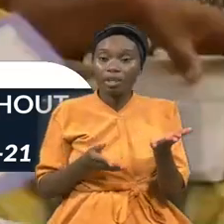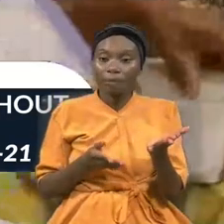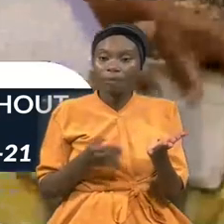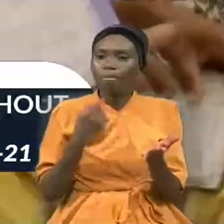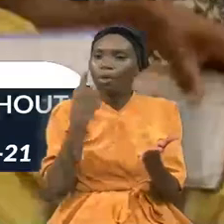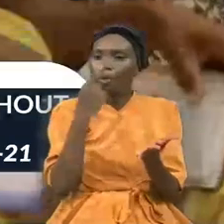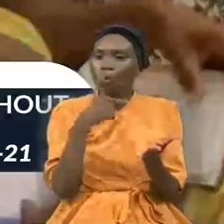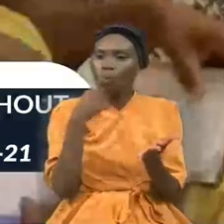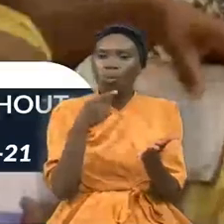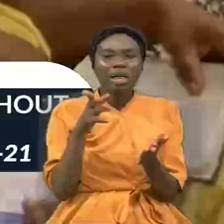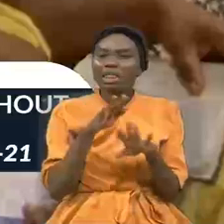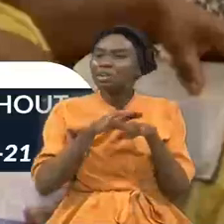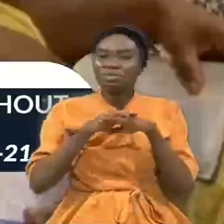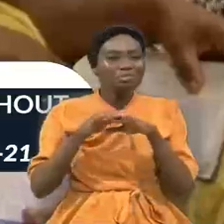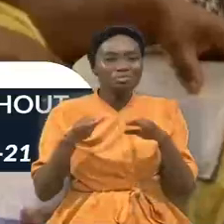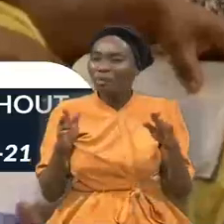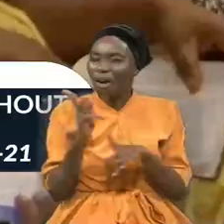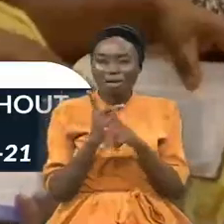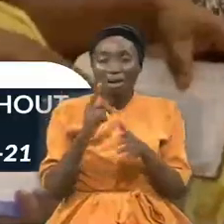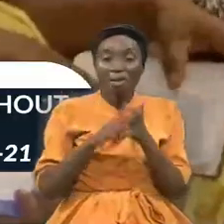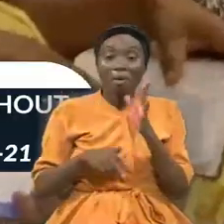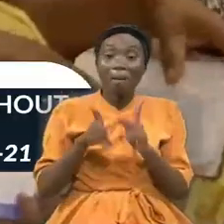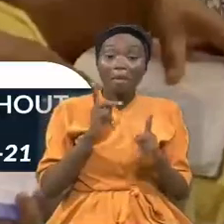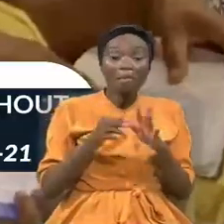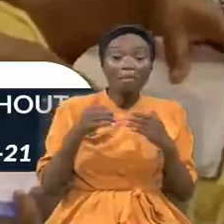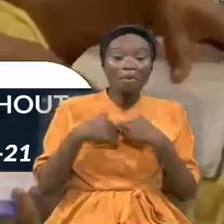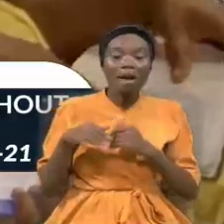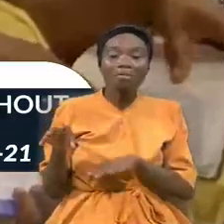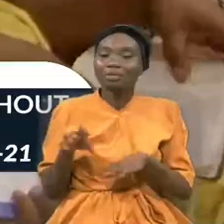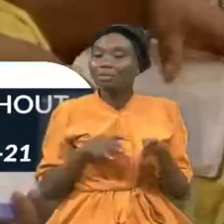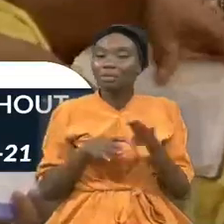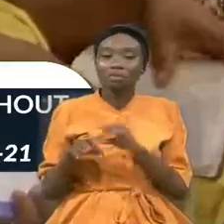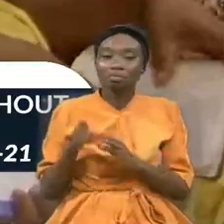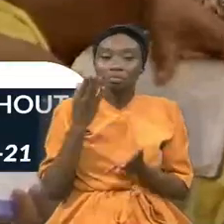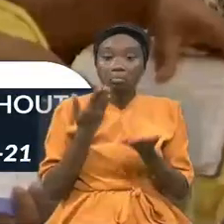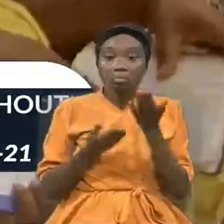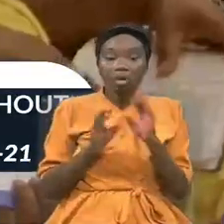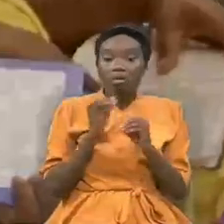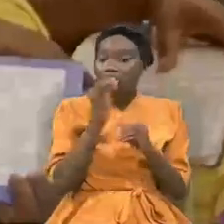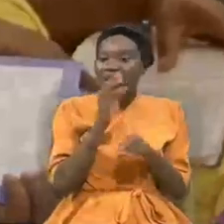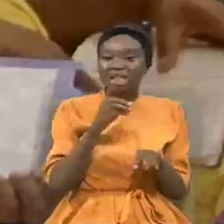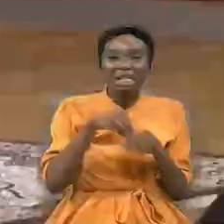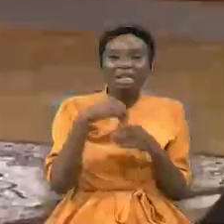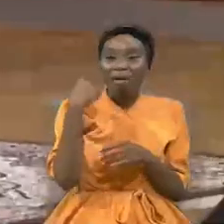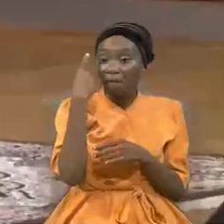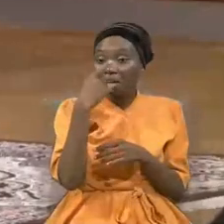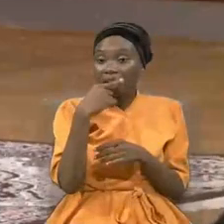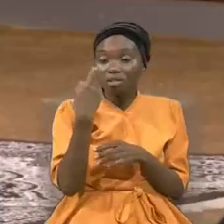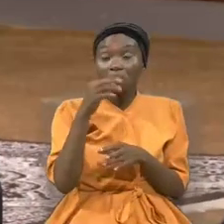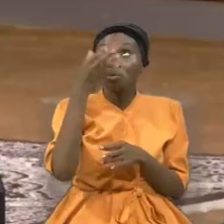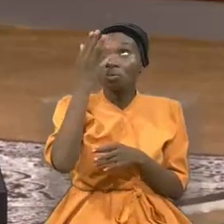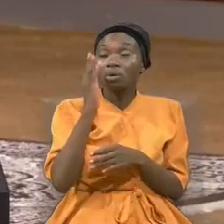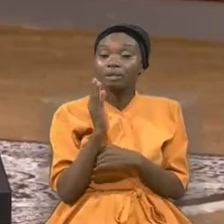là-bas qu'ils s'en fichent de ce que les gens font. Ils peuvent même